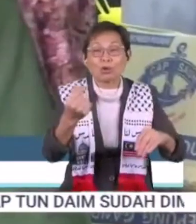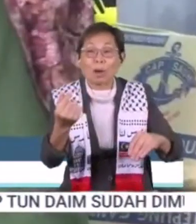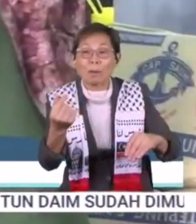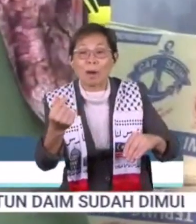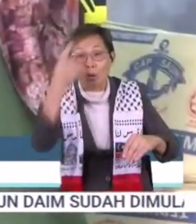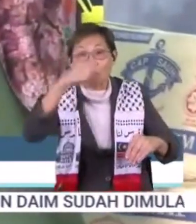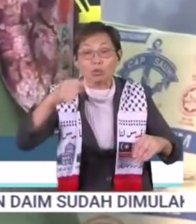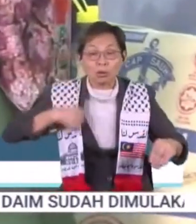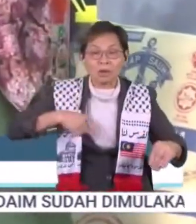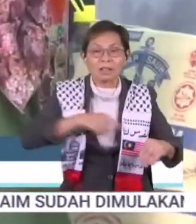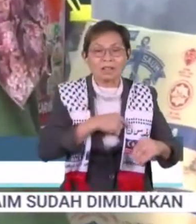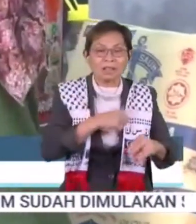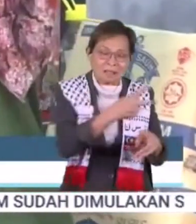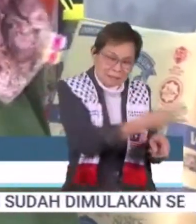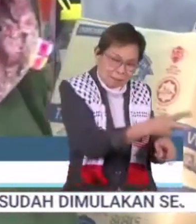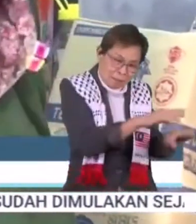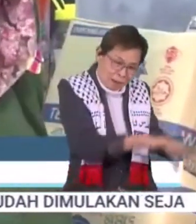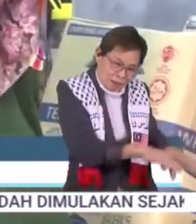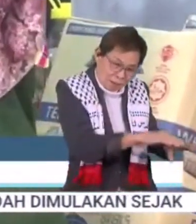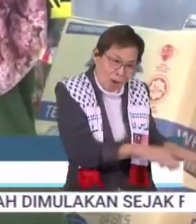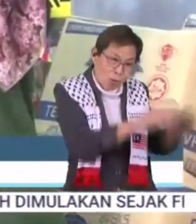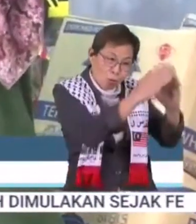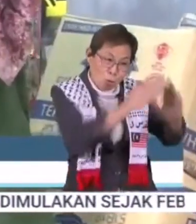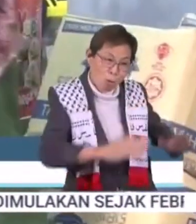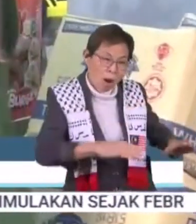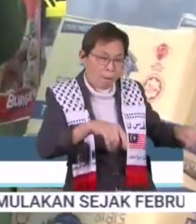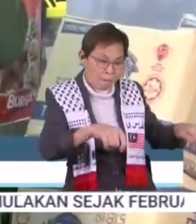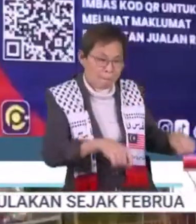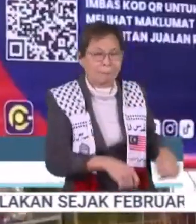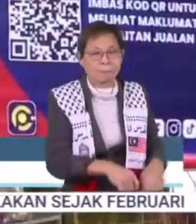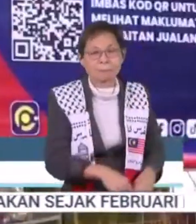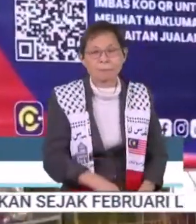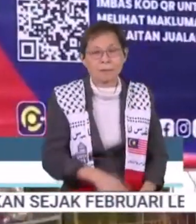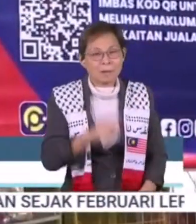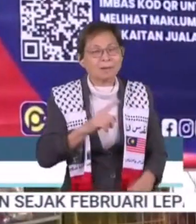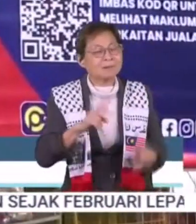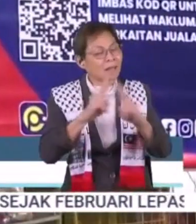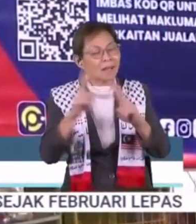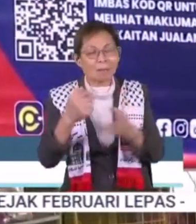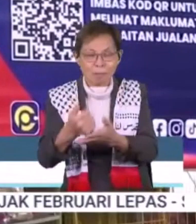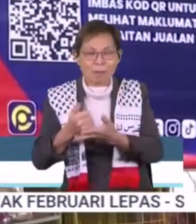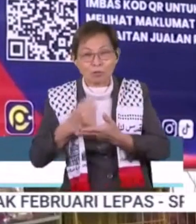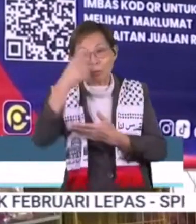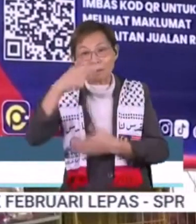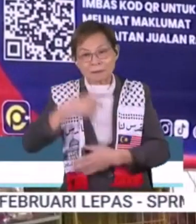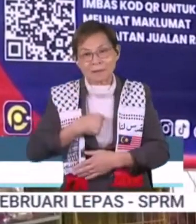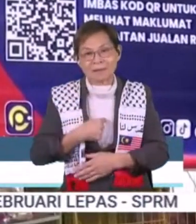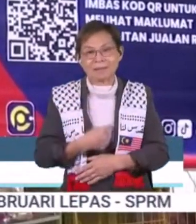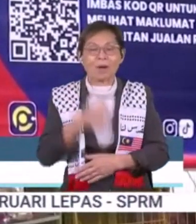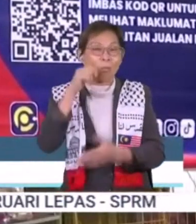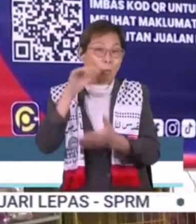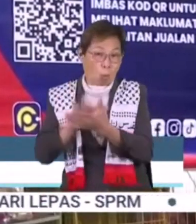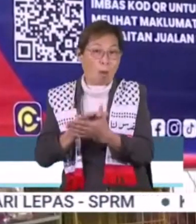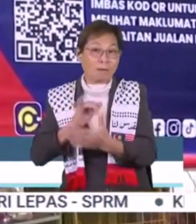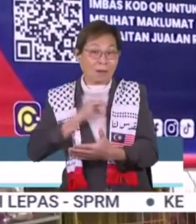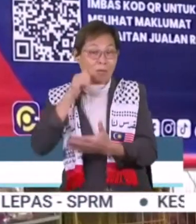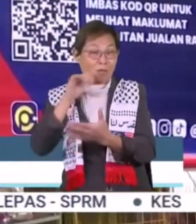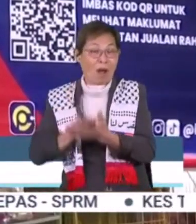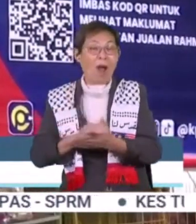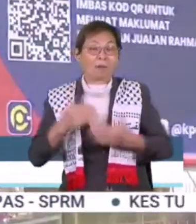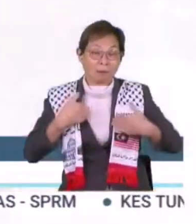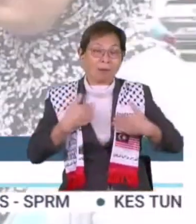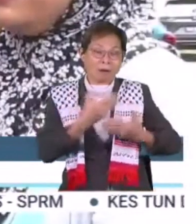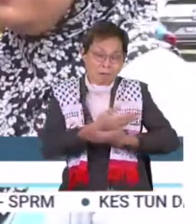kita membuat stok ke di dapur macam tu. Memang sangat membantulah bagi saya yang suri rumah yang ada anak